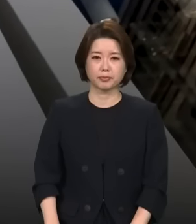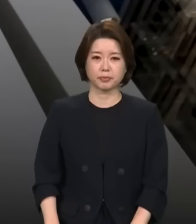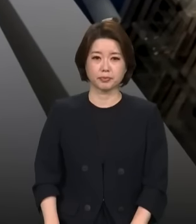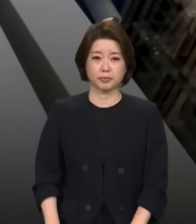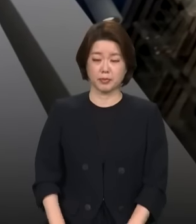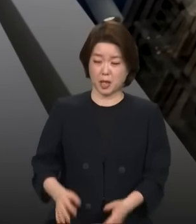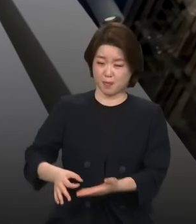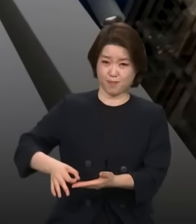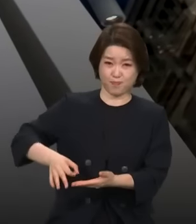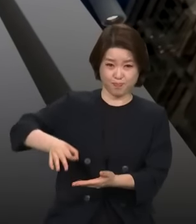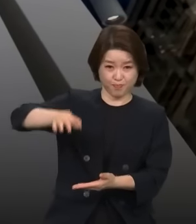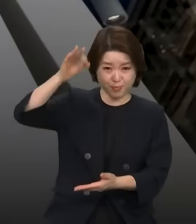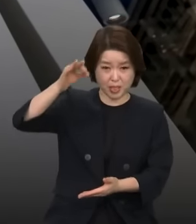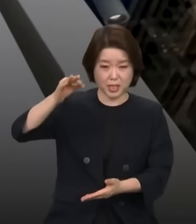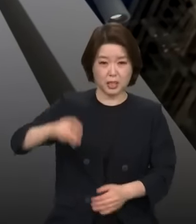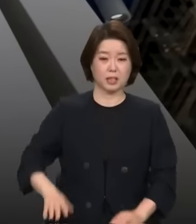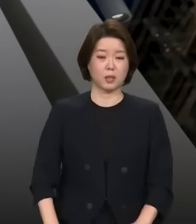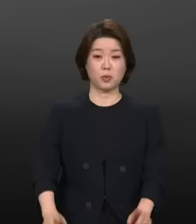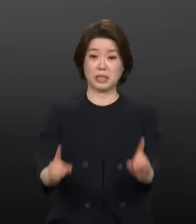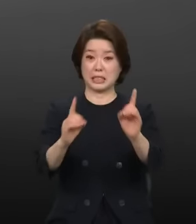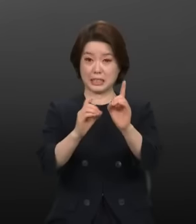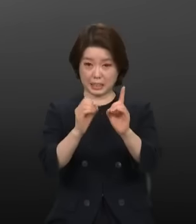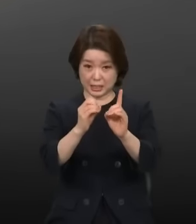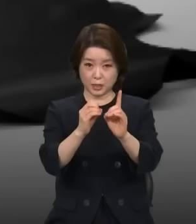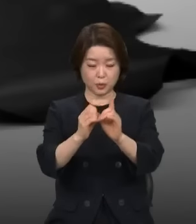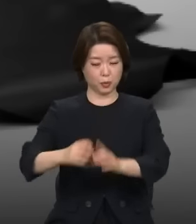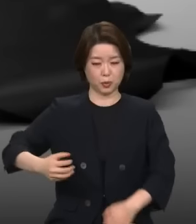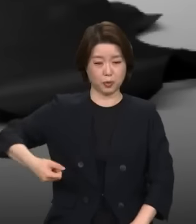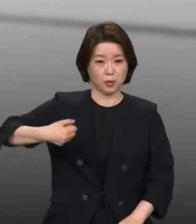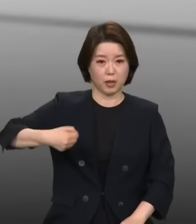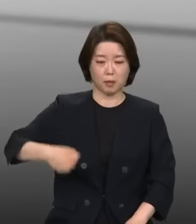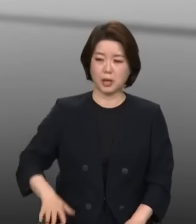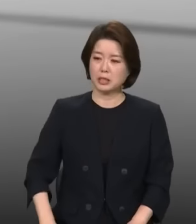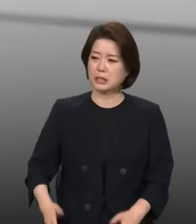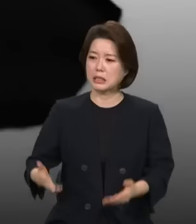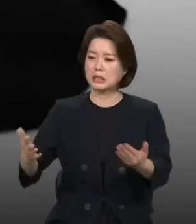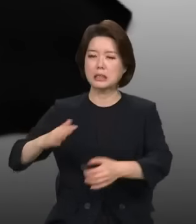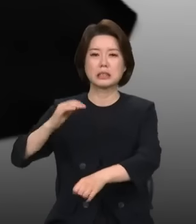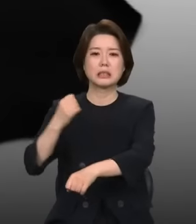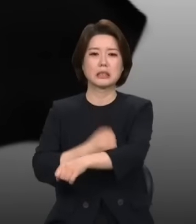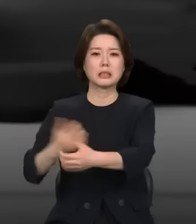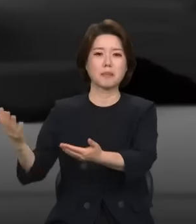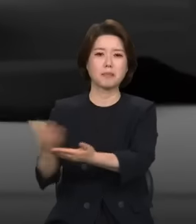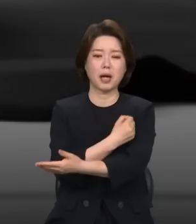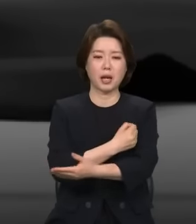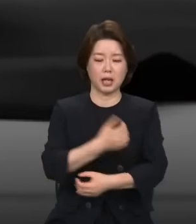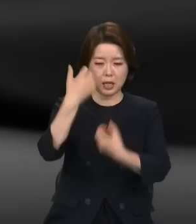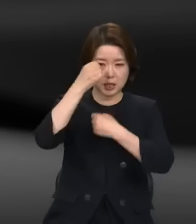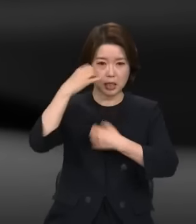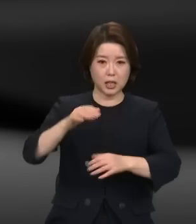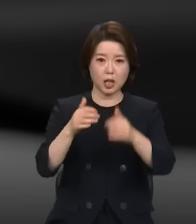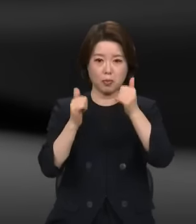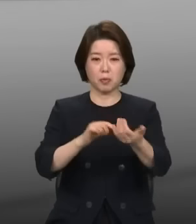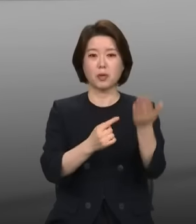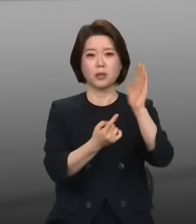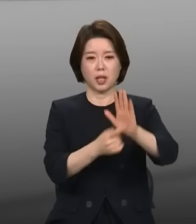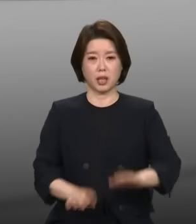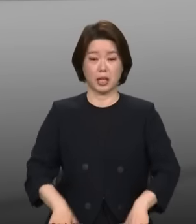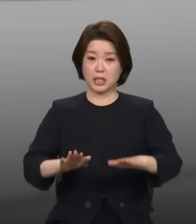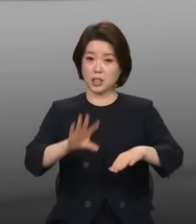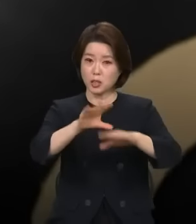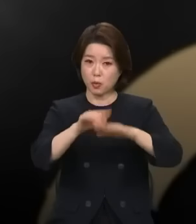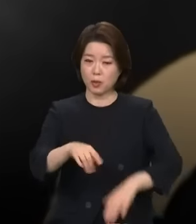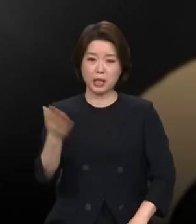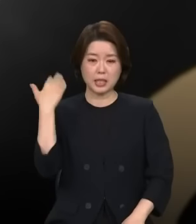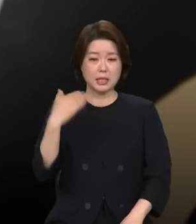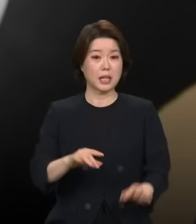고가 브랜드 크리스티안 디올의 가방이 노동자 착취로 만들어진 정황이 이탈리아 법원을 통해 드러났습니다. 현지 언론은 지난 10일